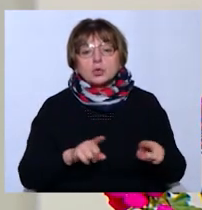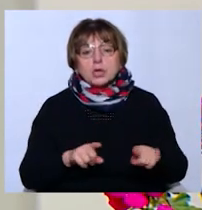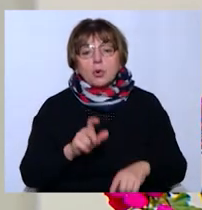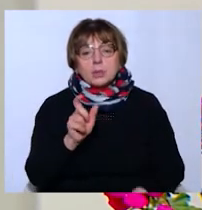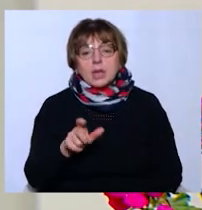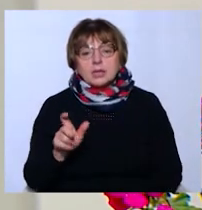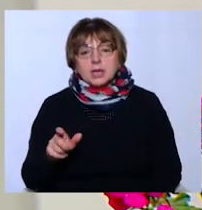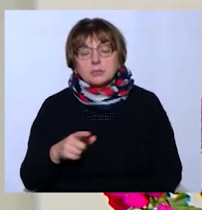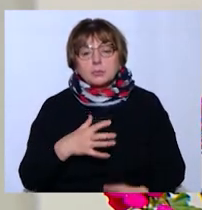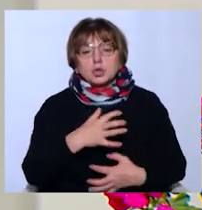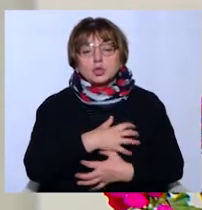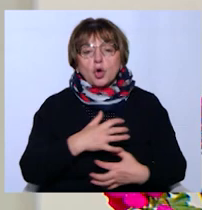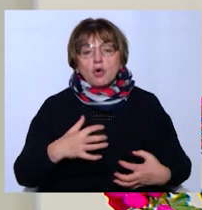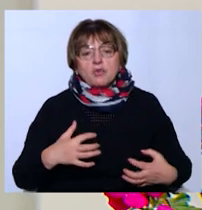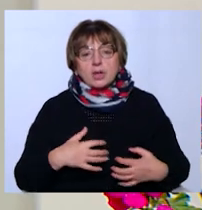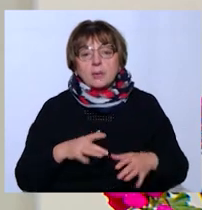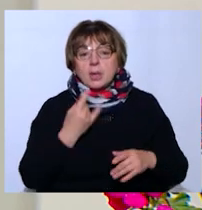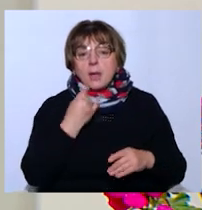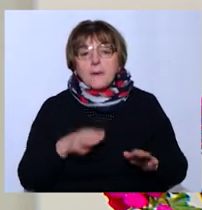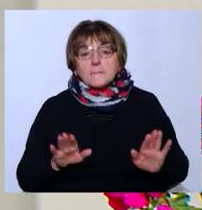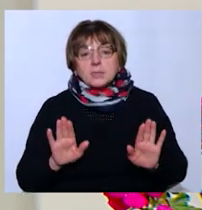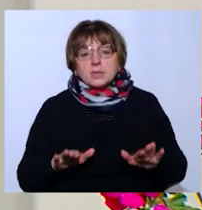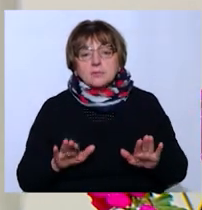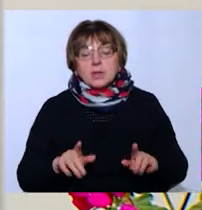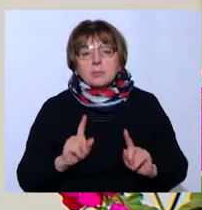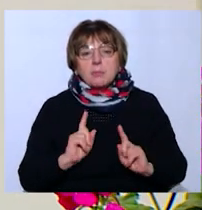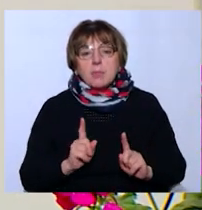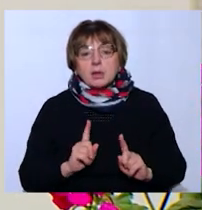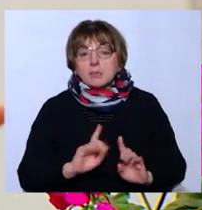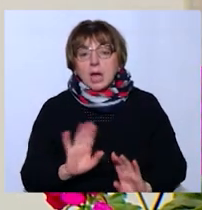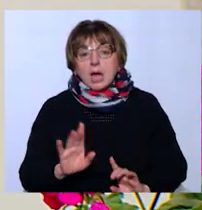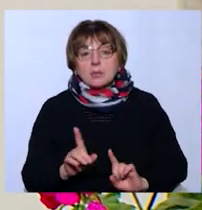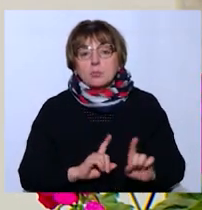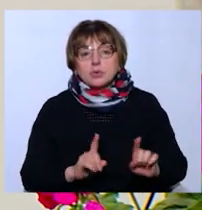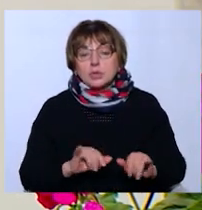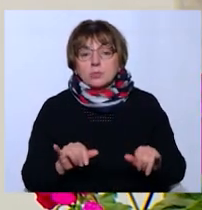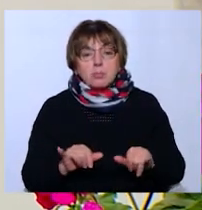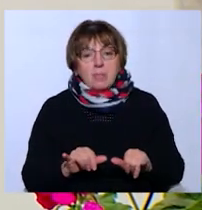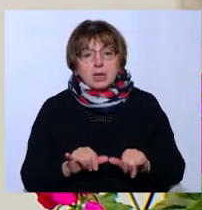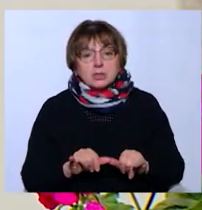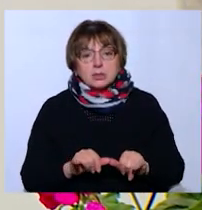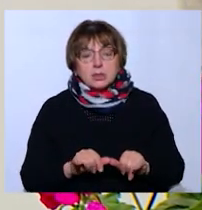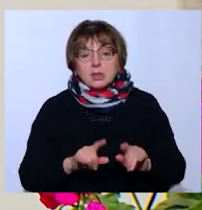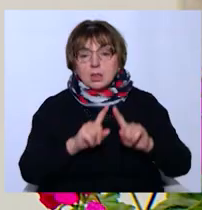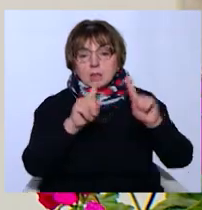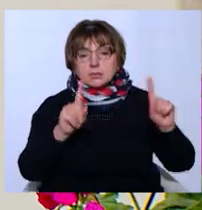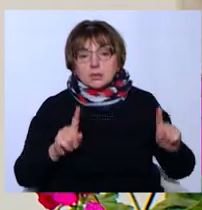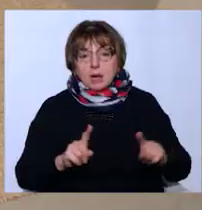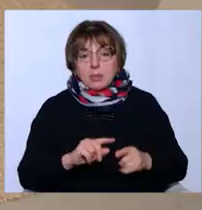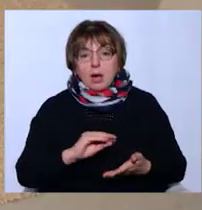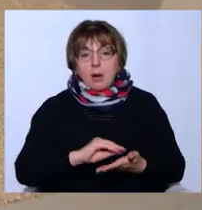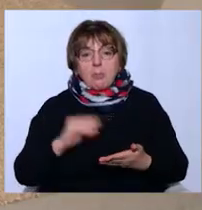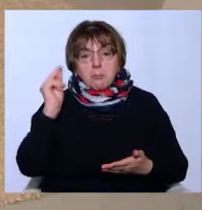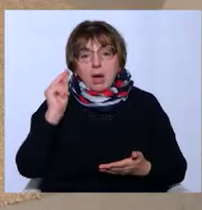ადამიანები, ცხოველები, ფრინველები, მაგრამ არ მოძრაობს მაგალითად მაგიდა, დაფა,